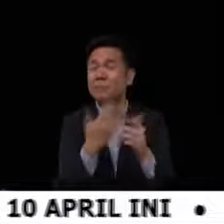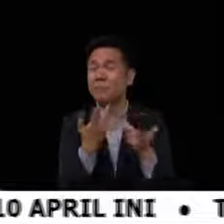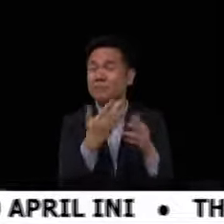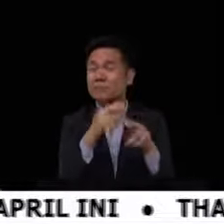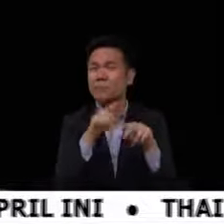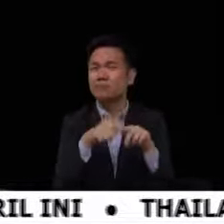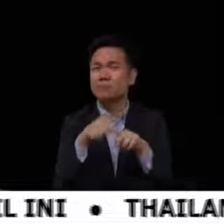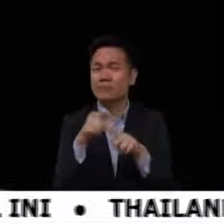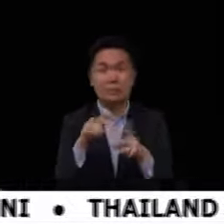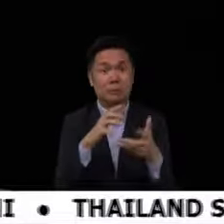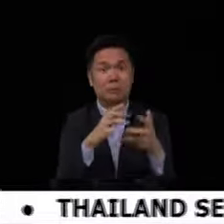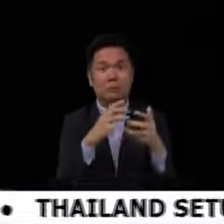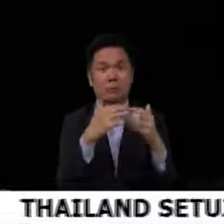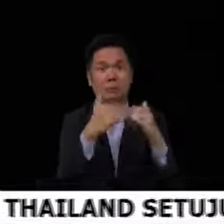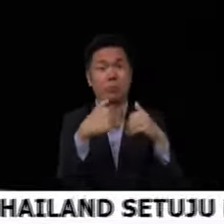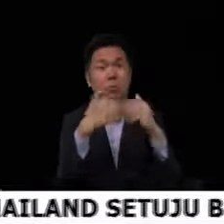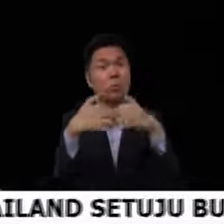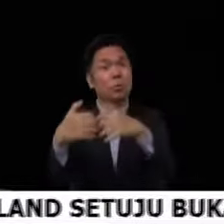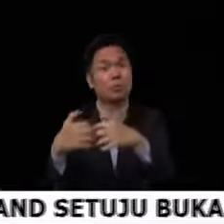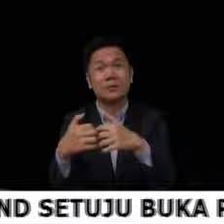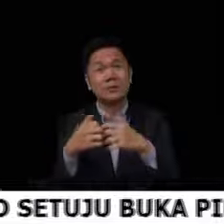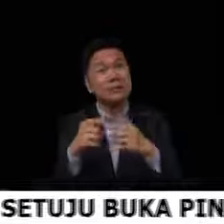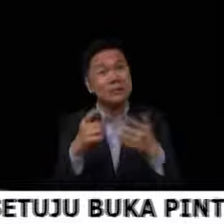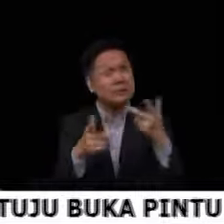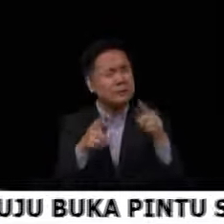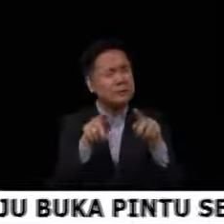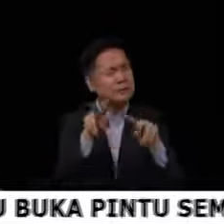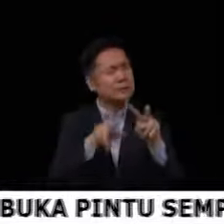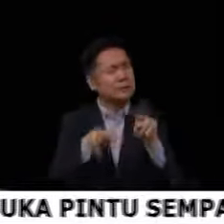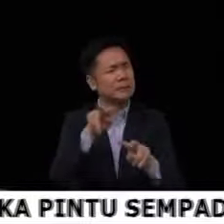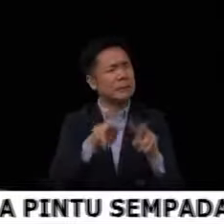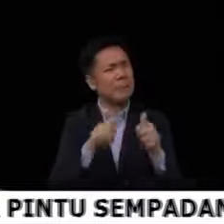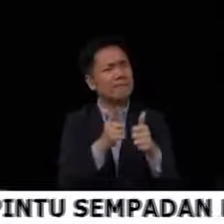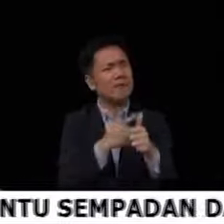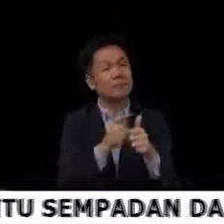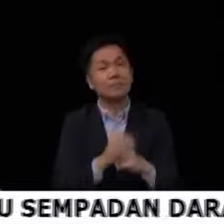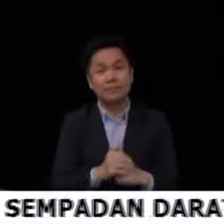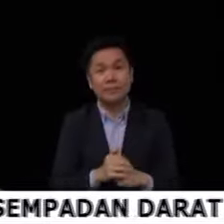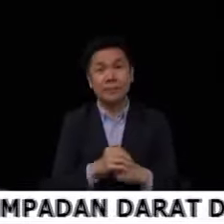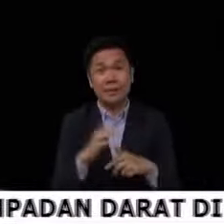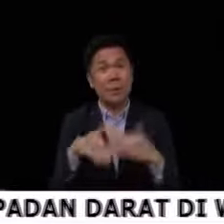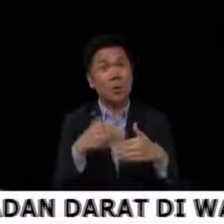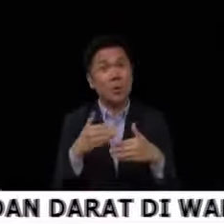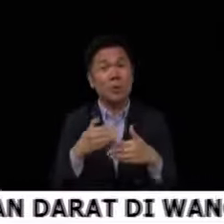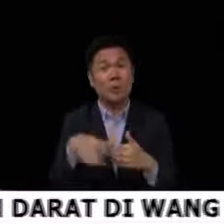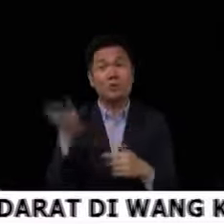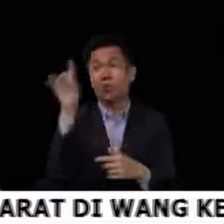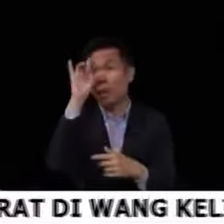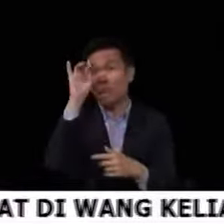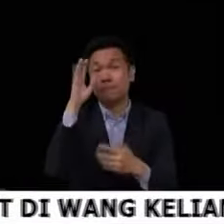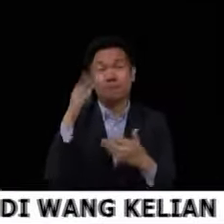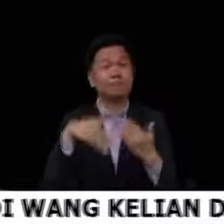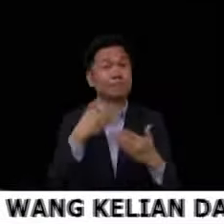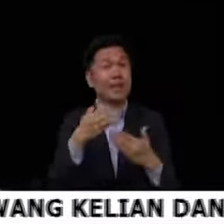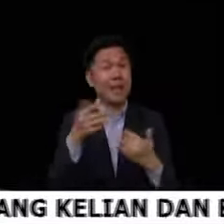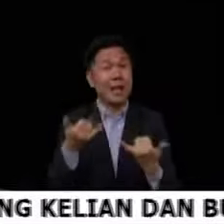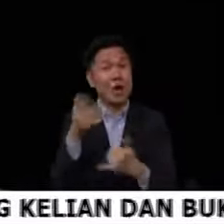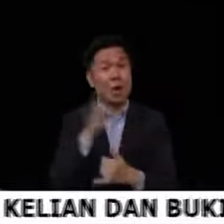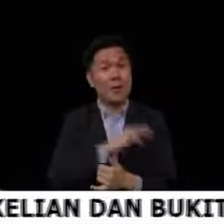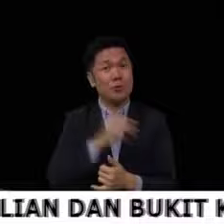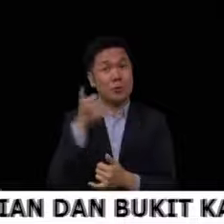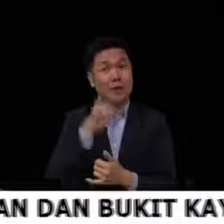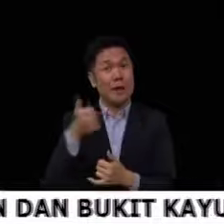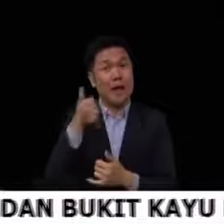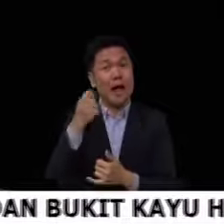Bapa besar kerusakan yang terlibat ngekeh yakni sedang eh on-going dan Insyaallah di pinggir kemudian